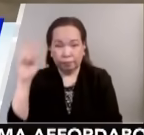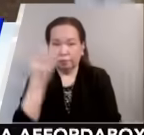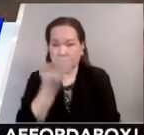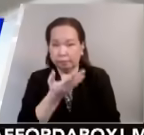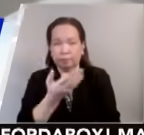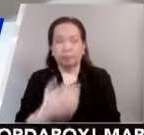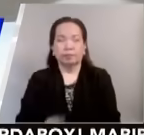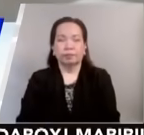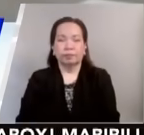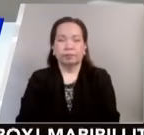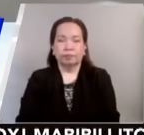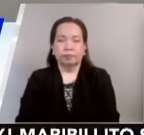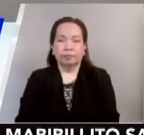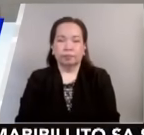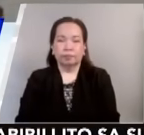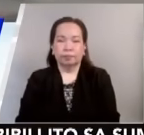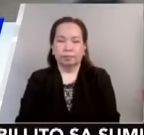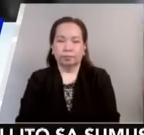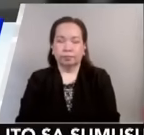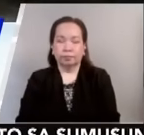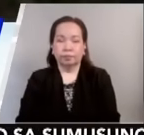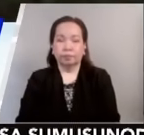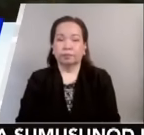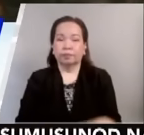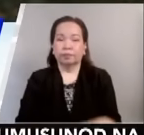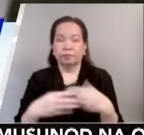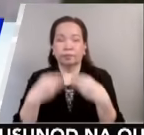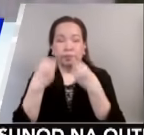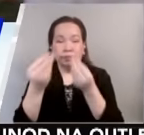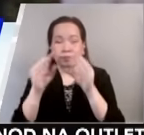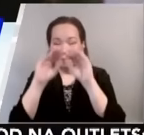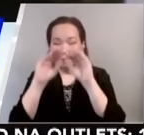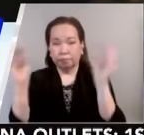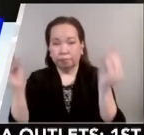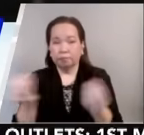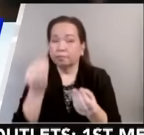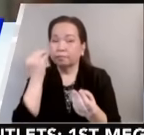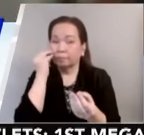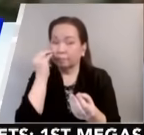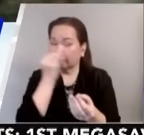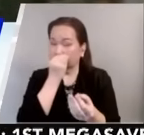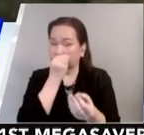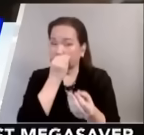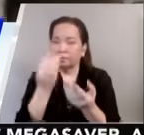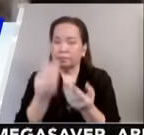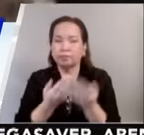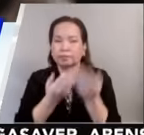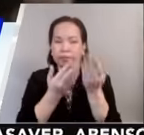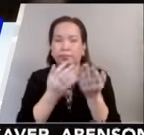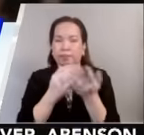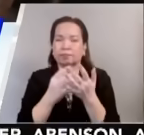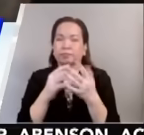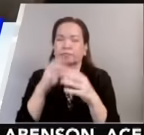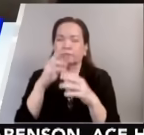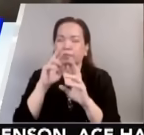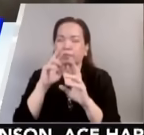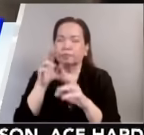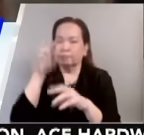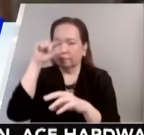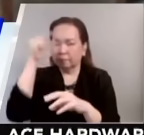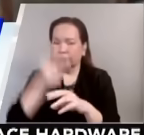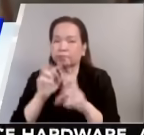Marcos matapos mag-alay ng bulaklak sa sa monumento ni Rizal binati ng pangulo ang mga kaanak ni rizal at ang iba pang dumalo